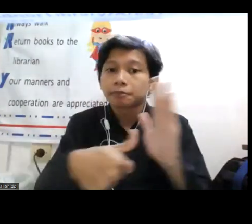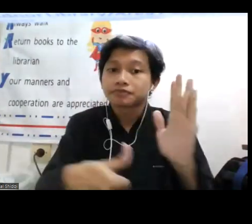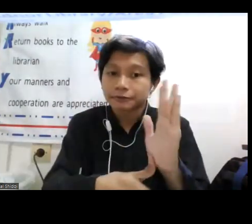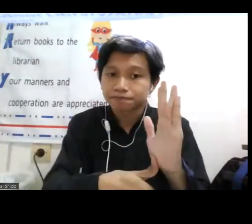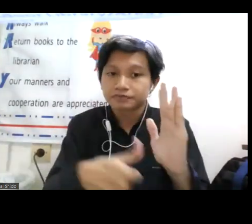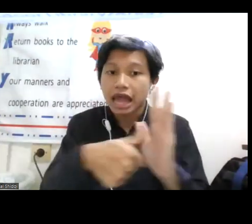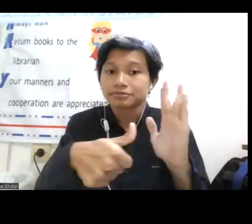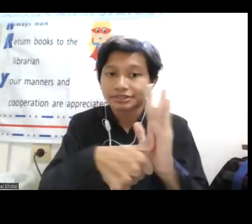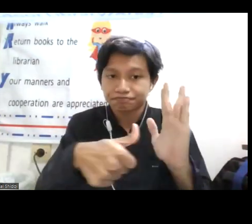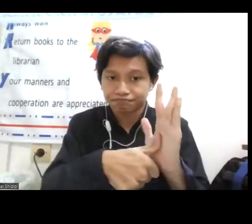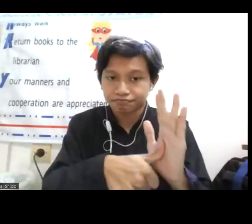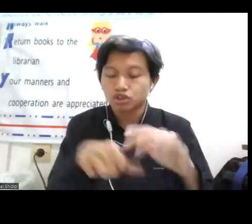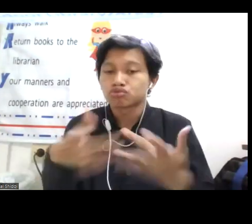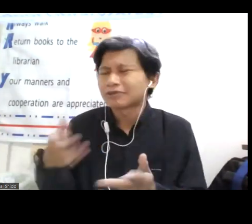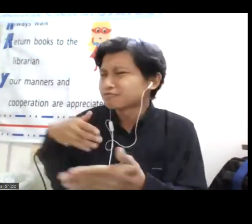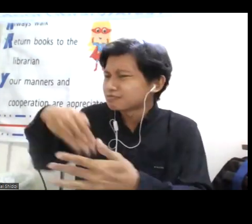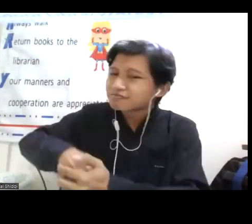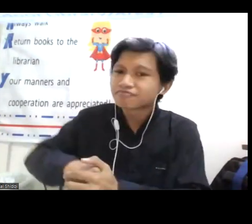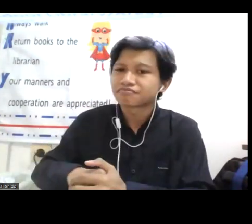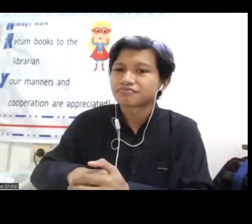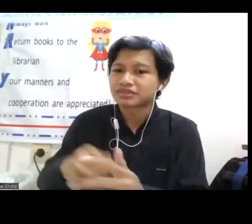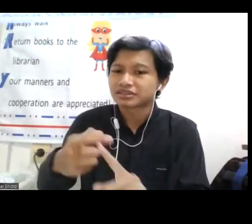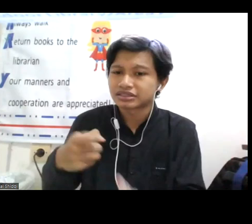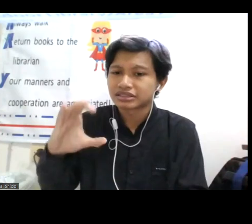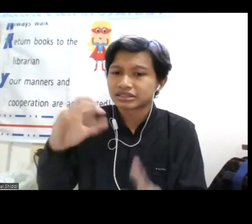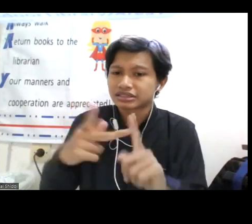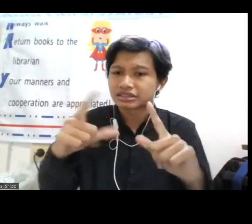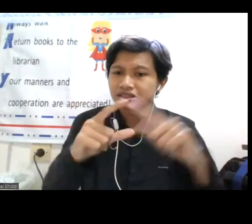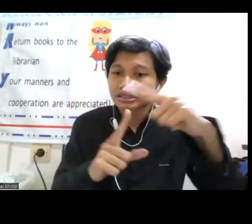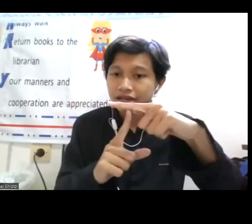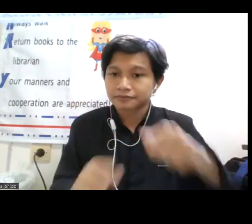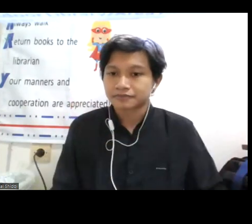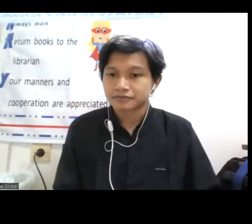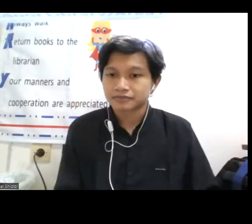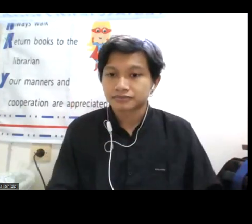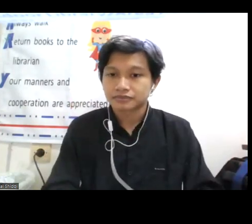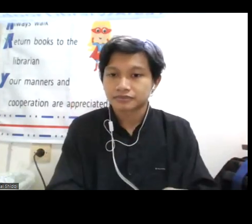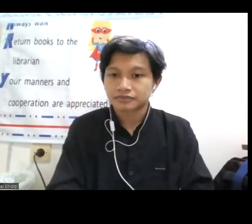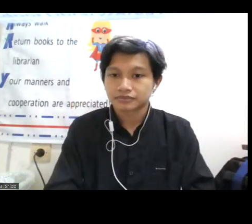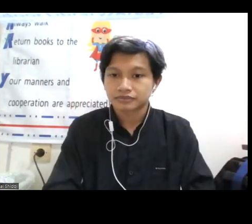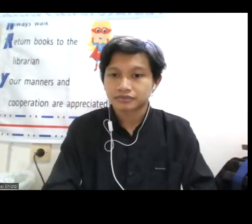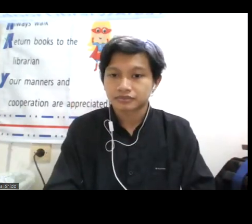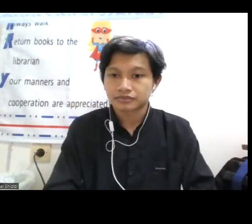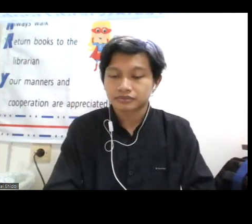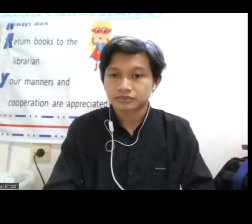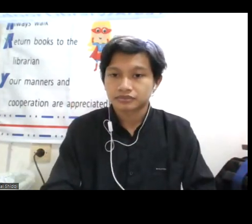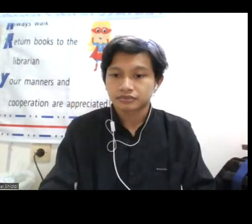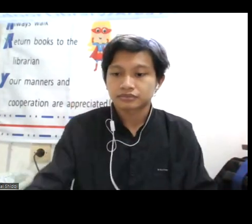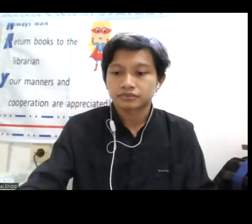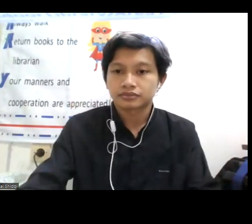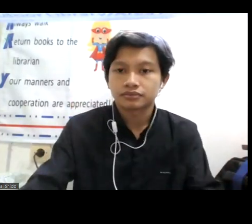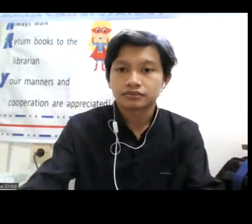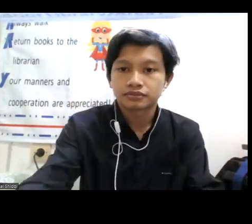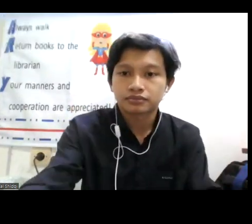presensi sudah kami kirimkan melalui chat kemudian apabila dalam satu kali 24 jam sertifikat belum terkirim atau